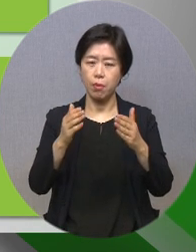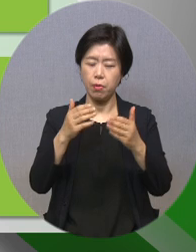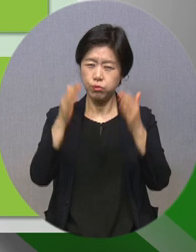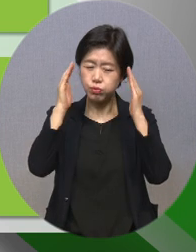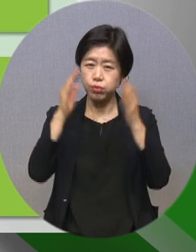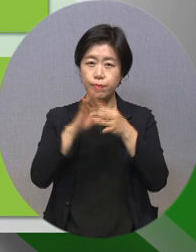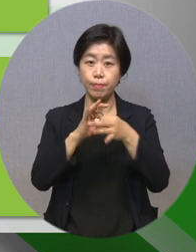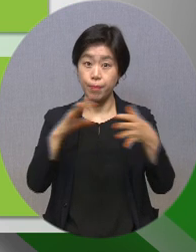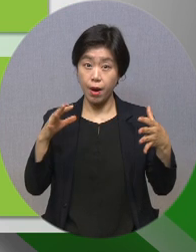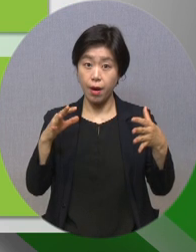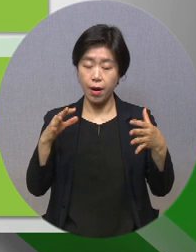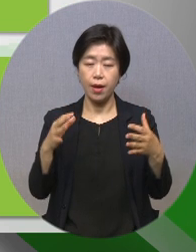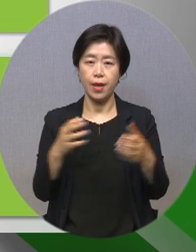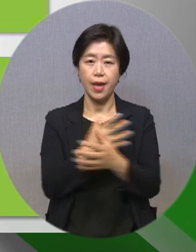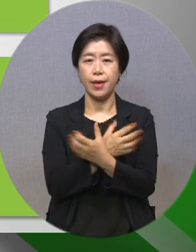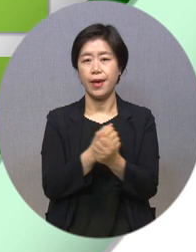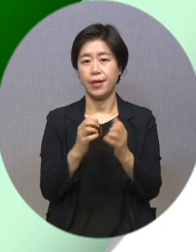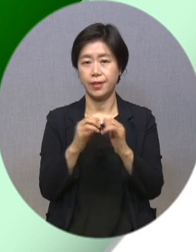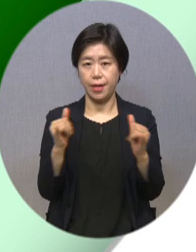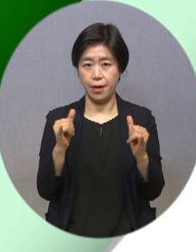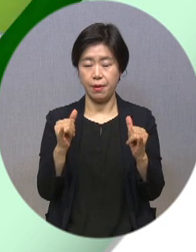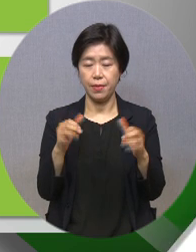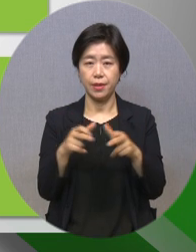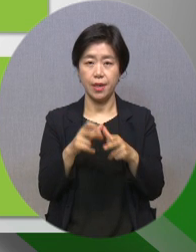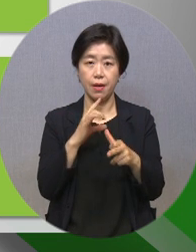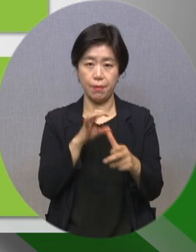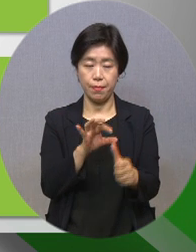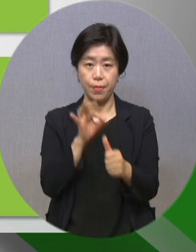채용하며 담당기사는 경기 경찰입니다.